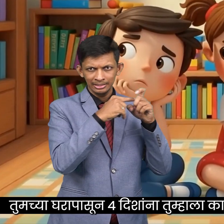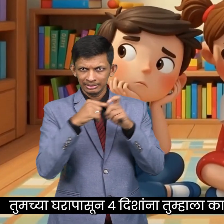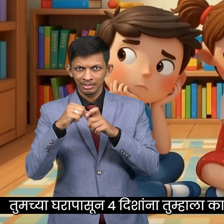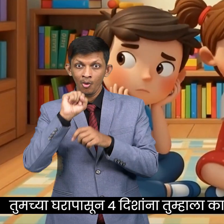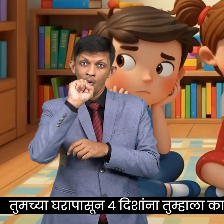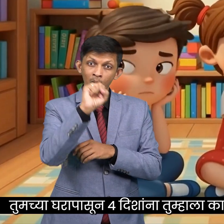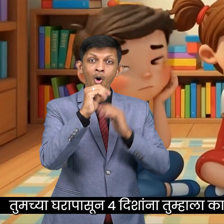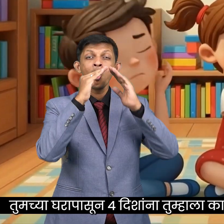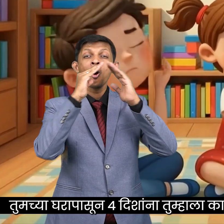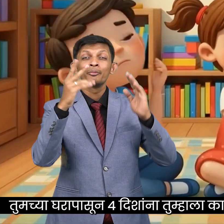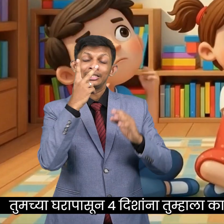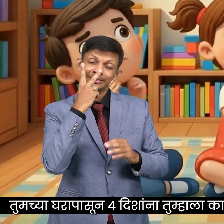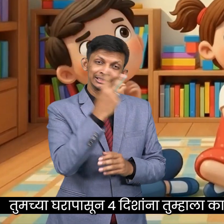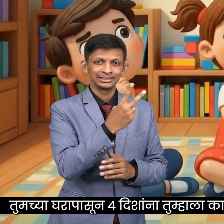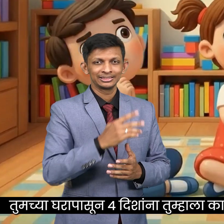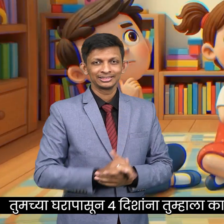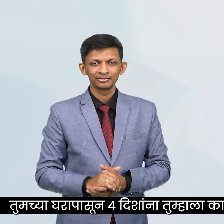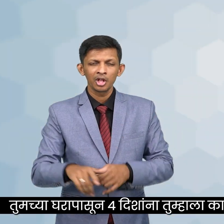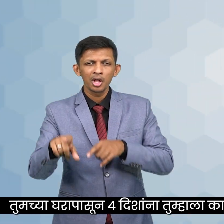काढा किंवा लिहा.